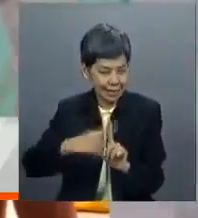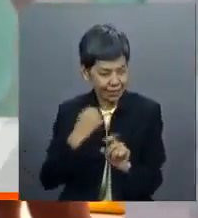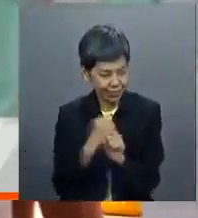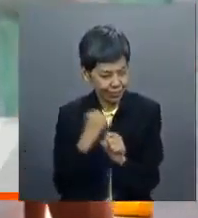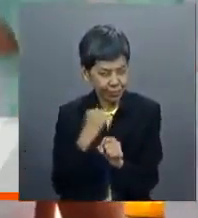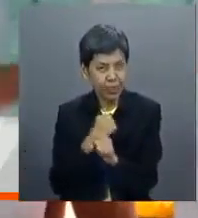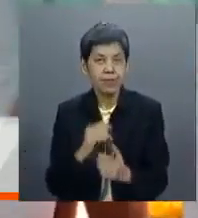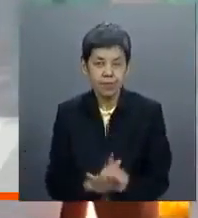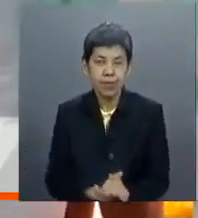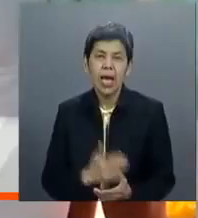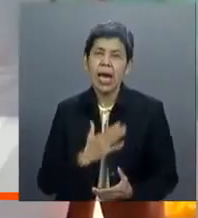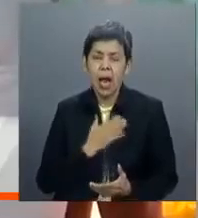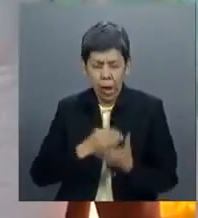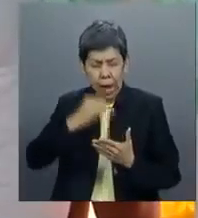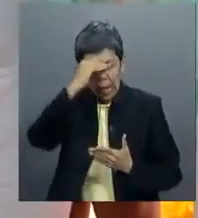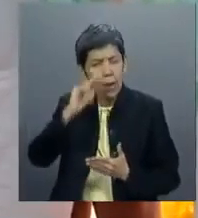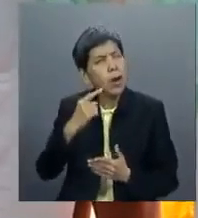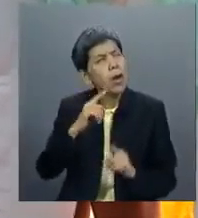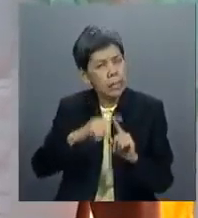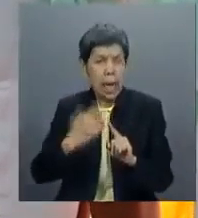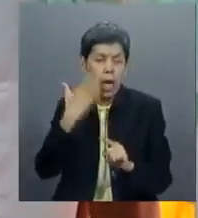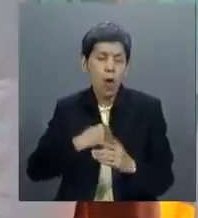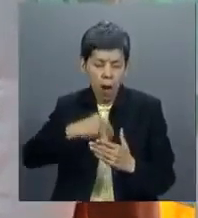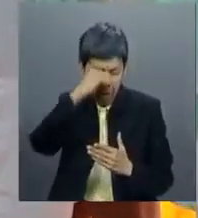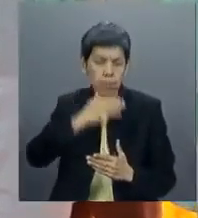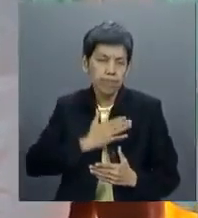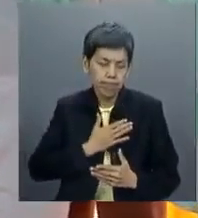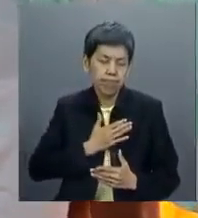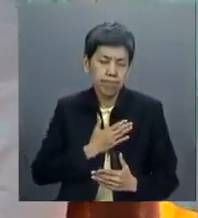า เริ่มมาเรียนตั้งแต่เดือนที่แล้วครับ